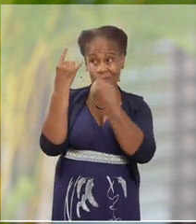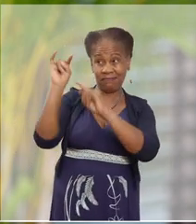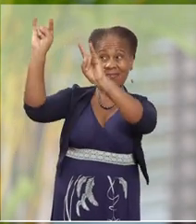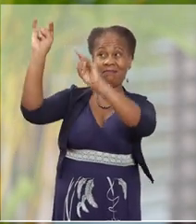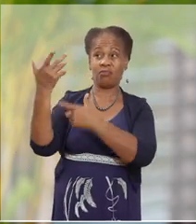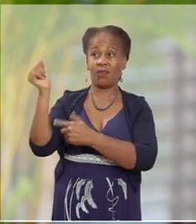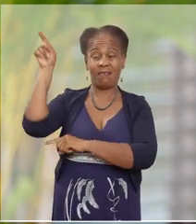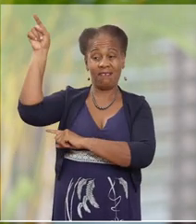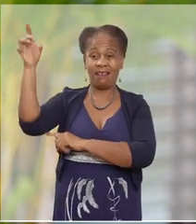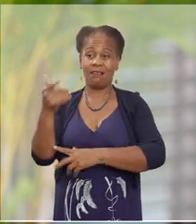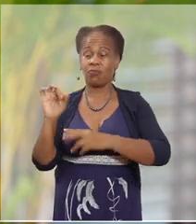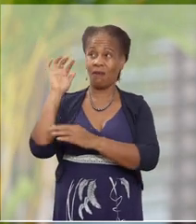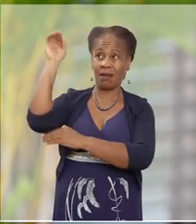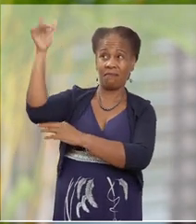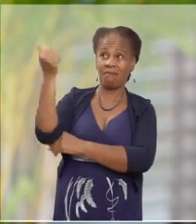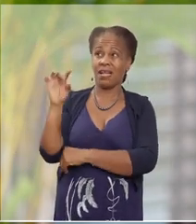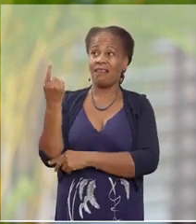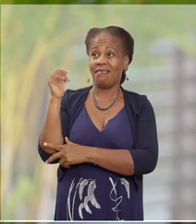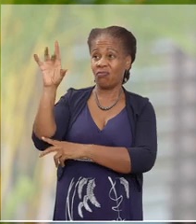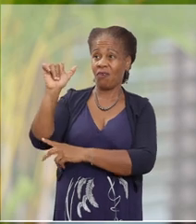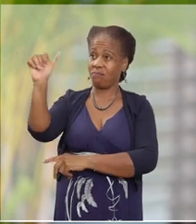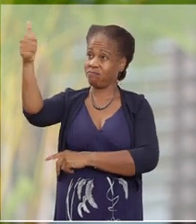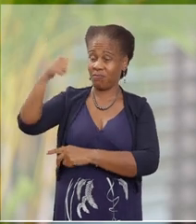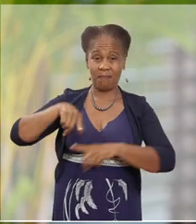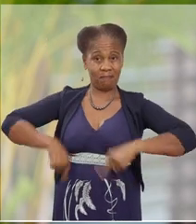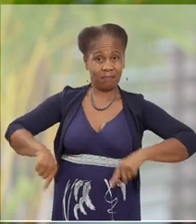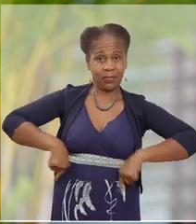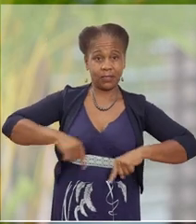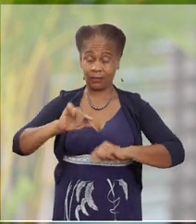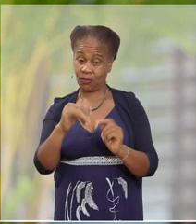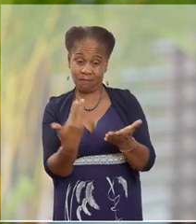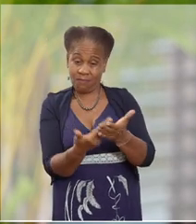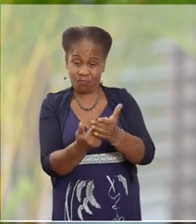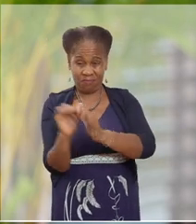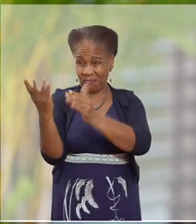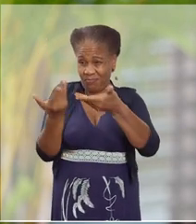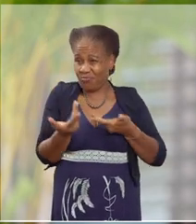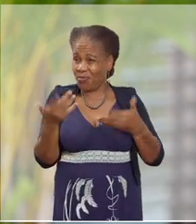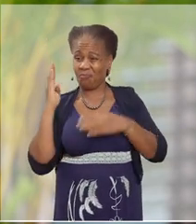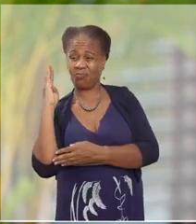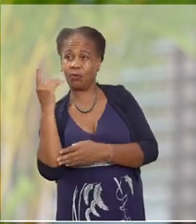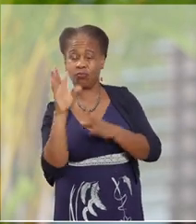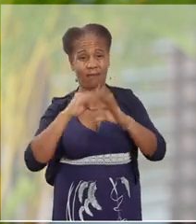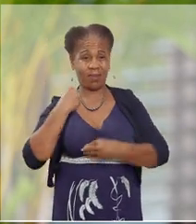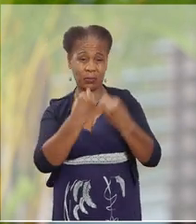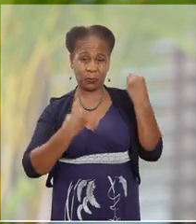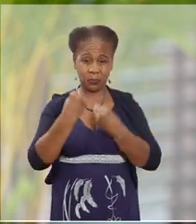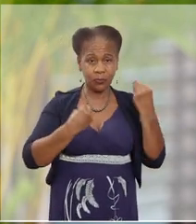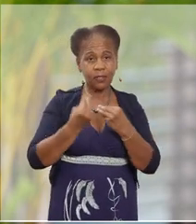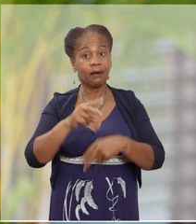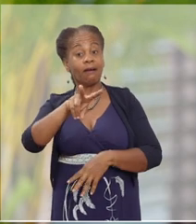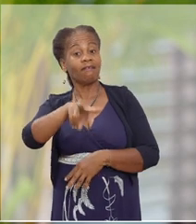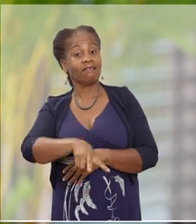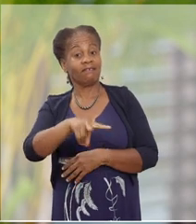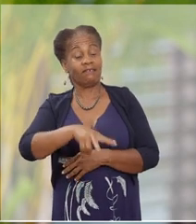où on était au Pellant la première ministre sur la situation de notre offre de soins vous